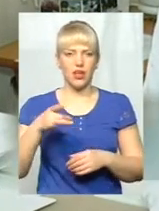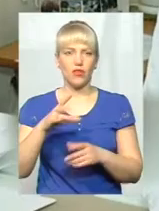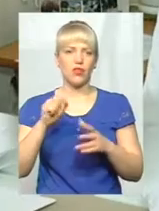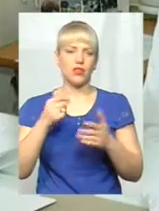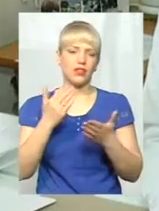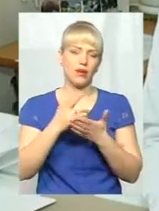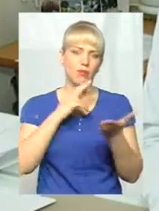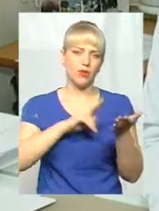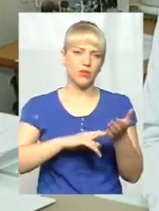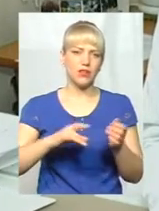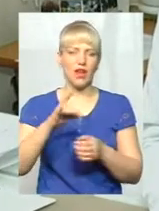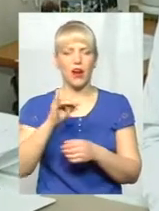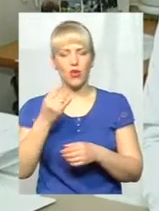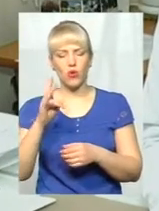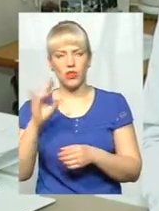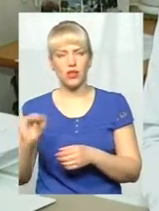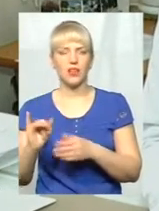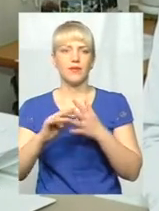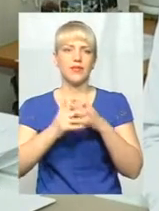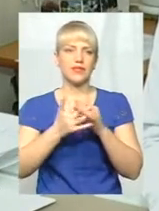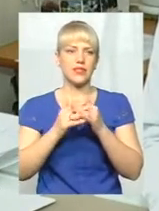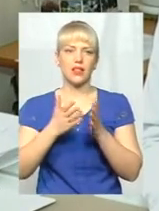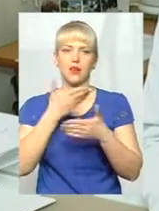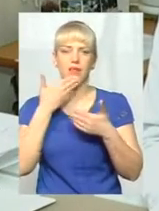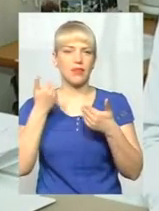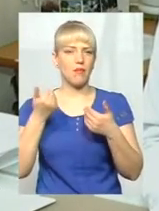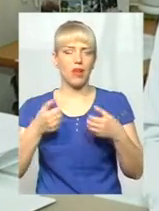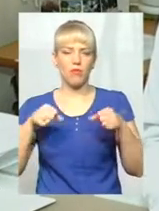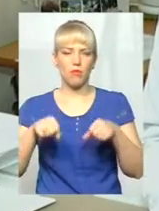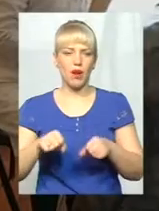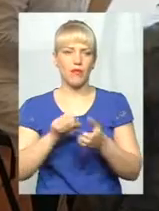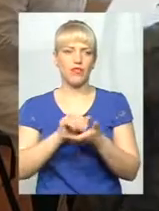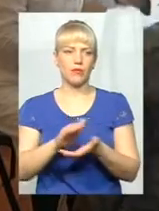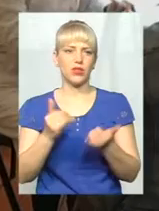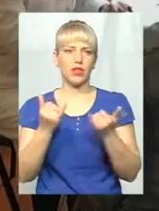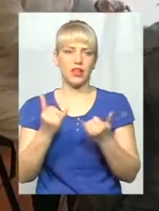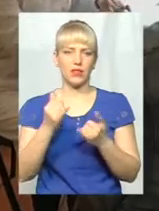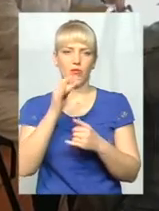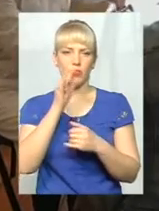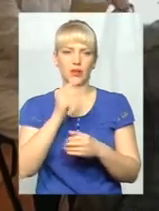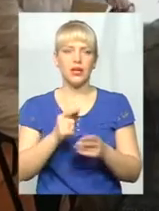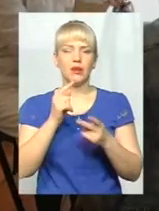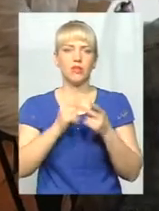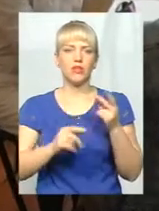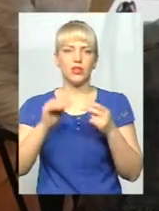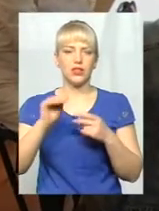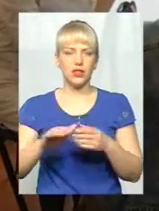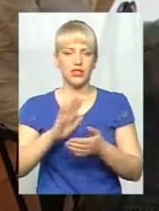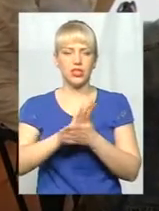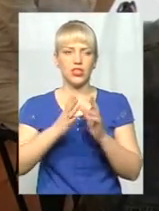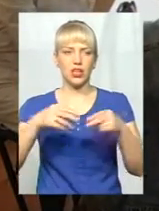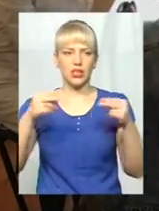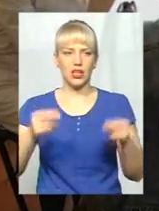і в районах, і в селах, ми не маємо права відмовити на даний момент. Півтори тисячі декларацій уклали з лікарями у